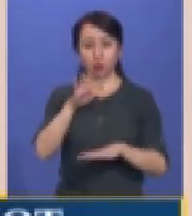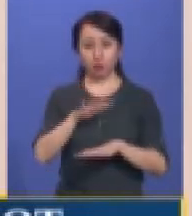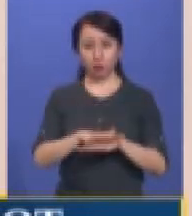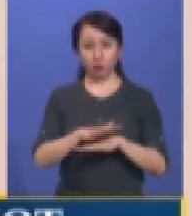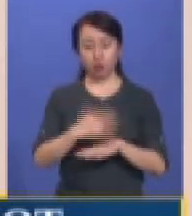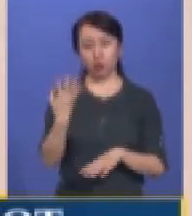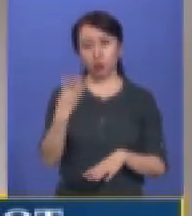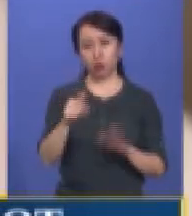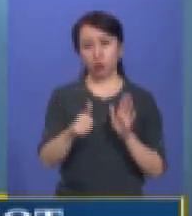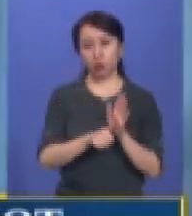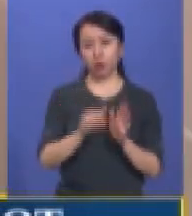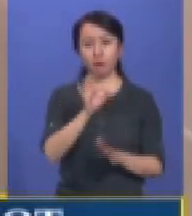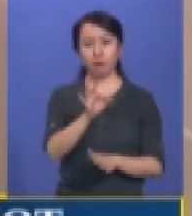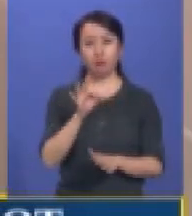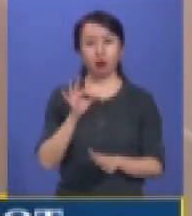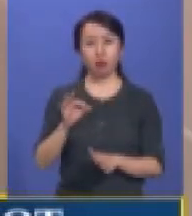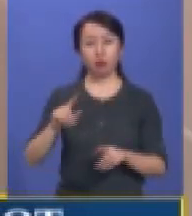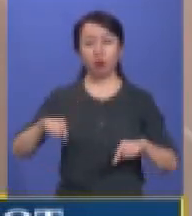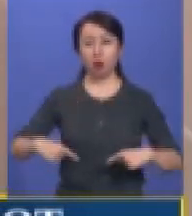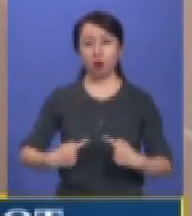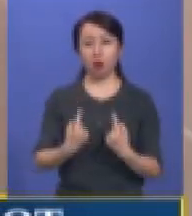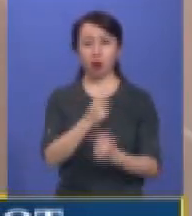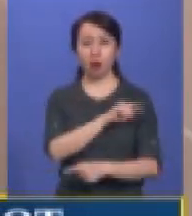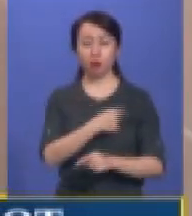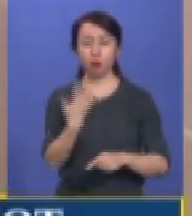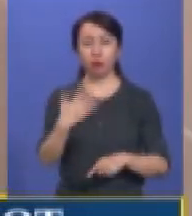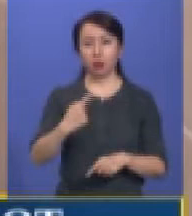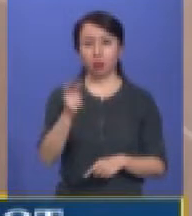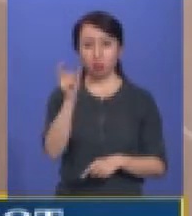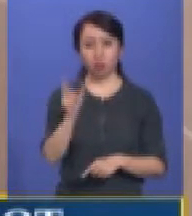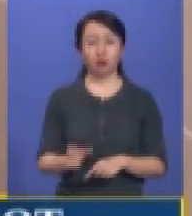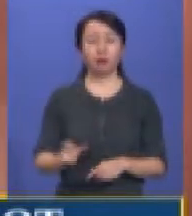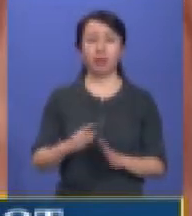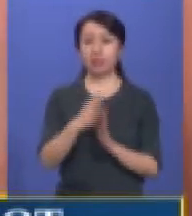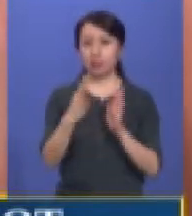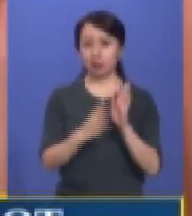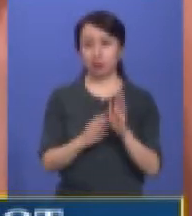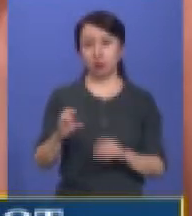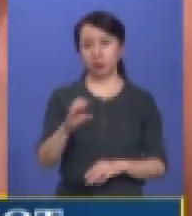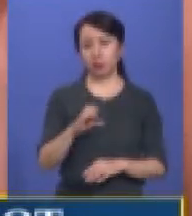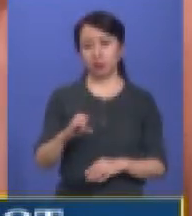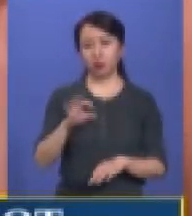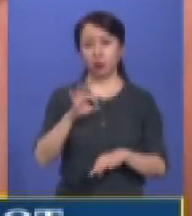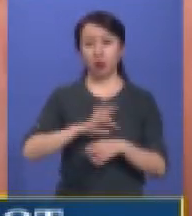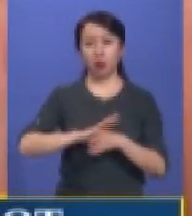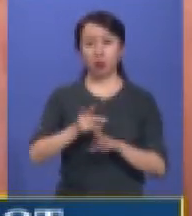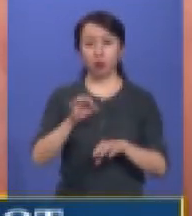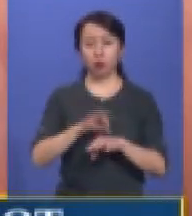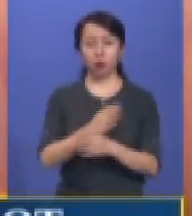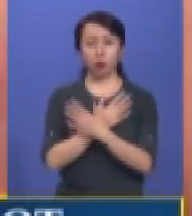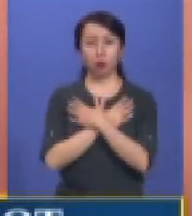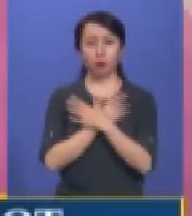составляет 46%. В реанимационных отделениях находится 51 человек. С 19 сентября от COVID-19